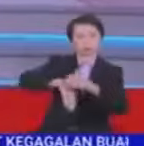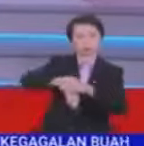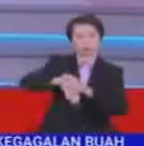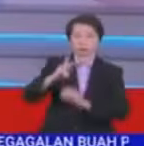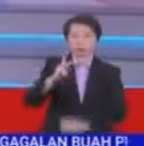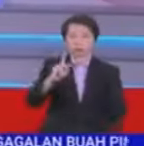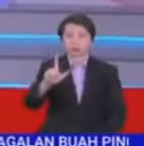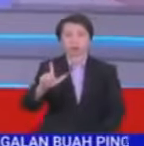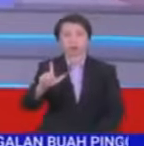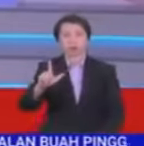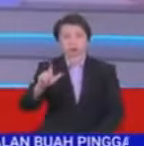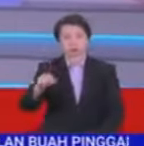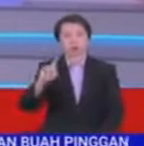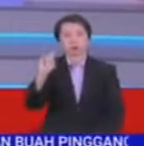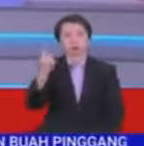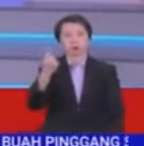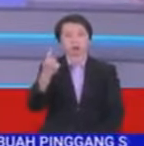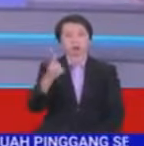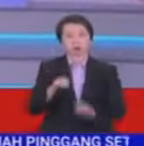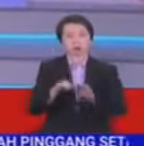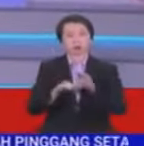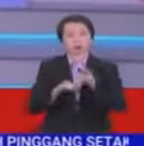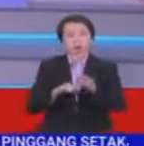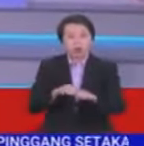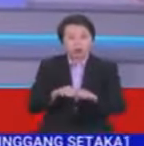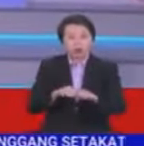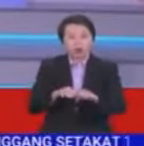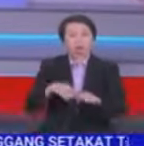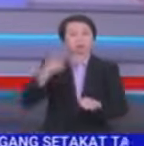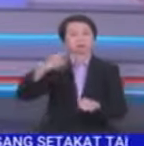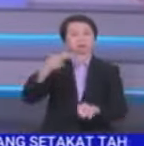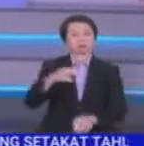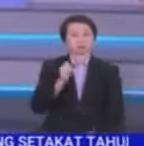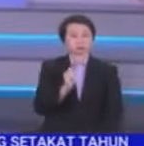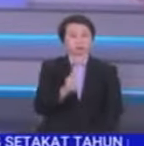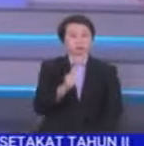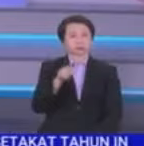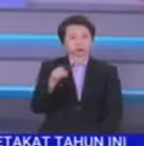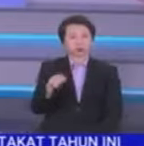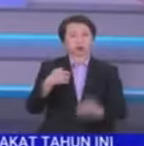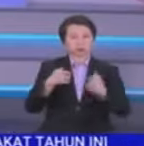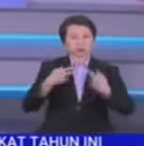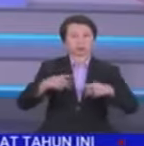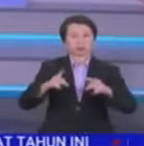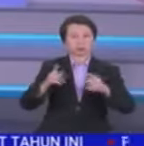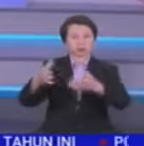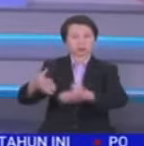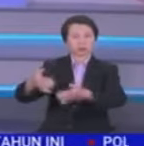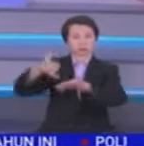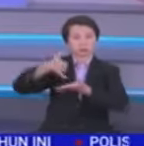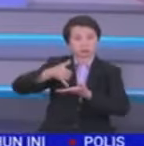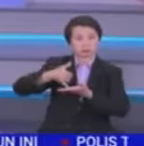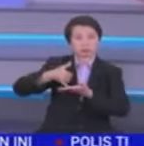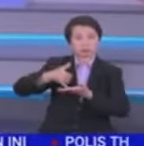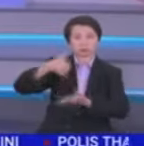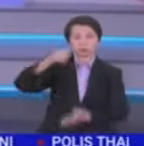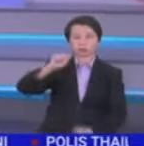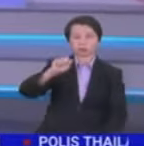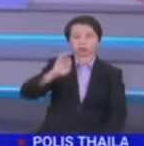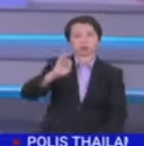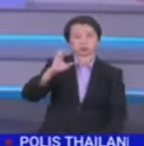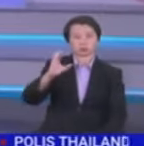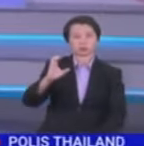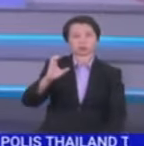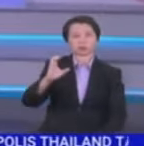Kuala Lumpur, KLCTFC hanya selangkah lagi untuk melakar sejarah tersendiri. Mereka berpeluang menjulang gelaran Piala Konfederasi Bola Sepak